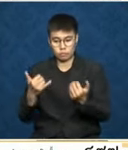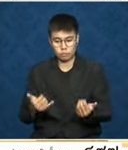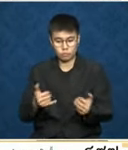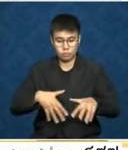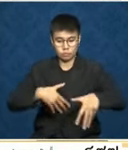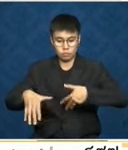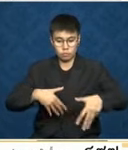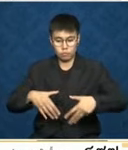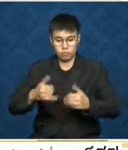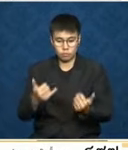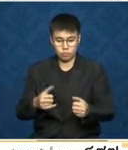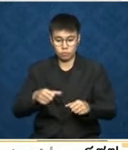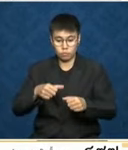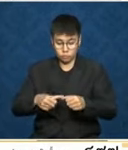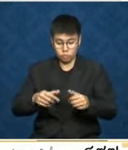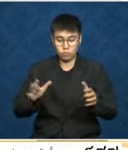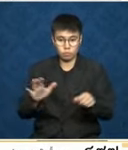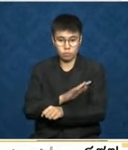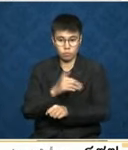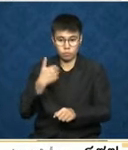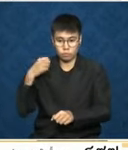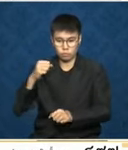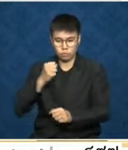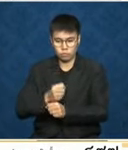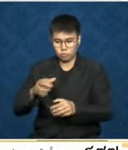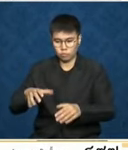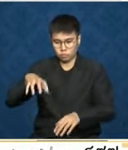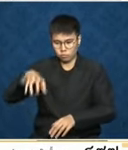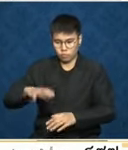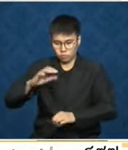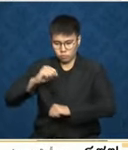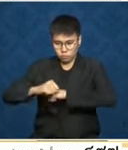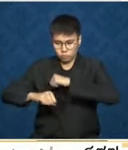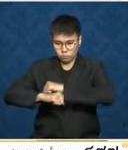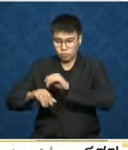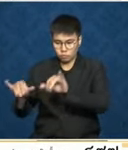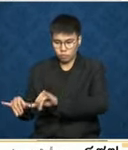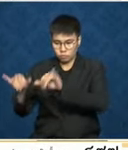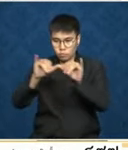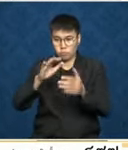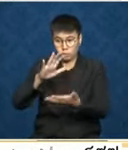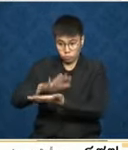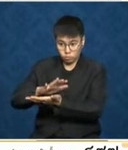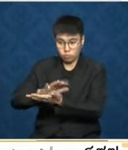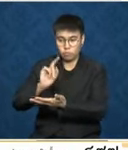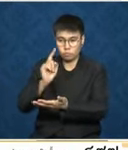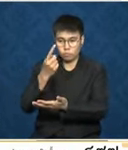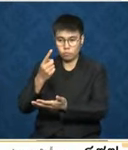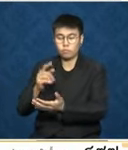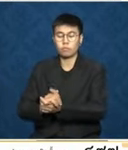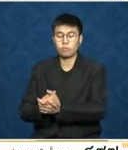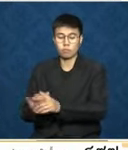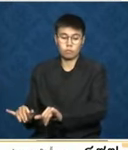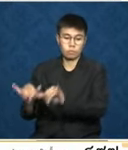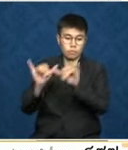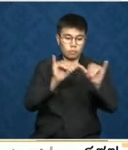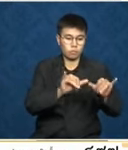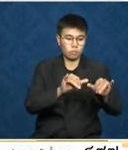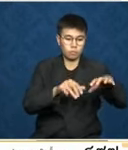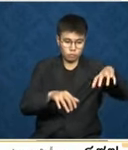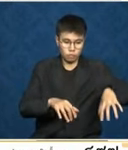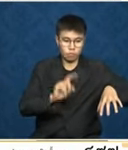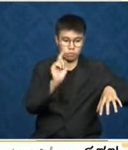บ้านเข้าอยู่ครบทั้งพื้นที่มีการก่อสร้างอาคารเรียนเพื่อจะย้ายโรงเรียนหัวฝายตำบลบ้านดงจากพื้นที่เดิมมาพื้นที่ใหม่แต่